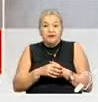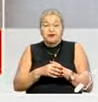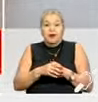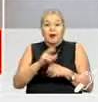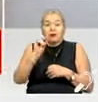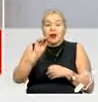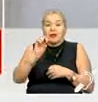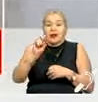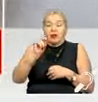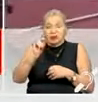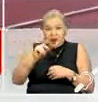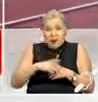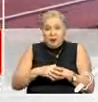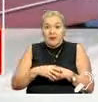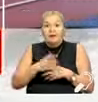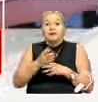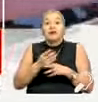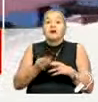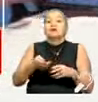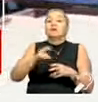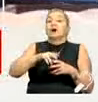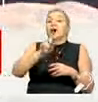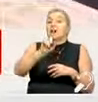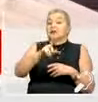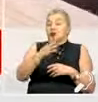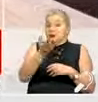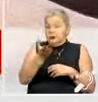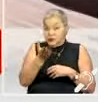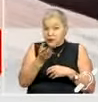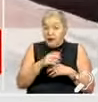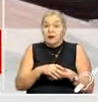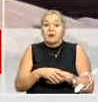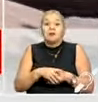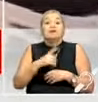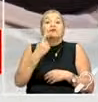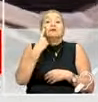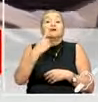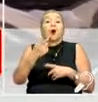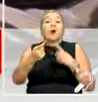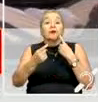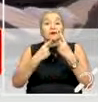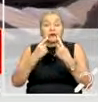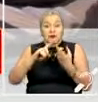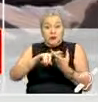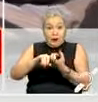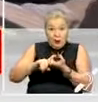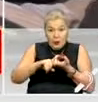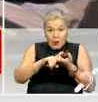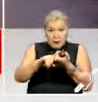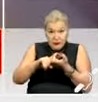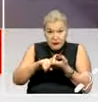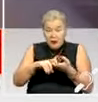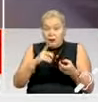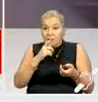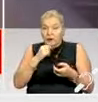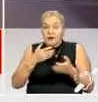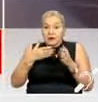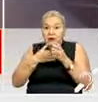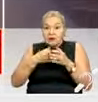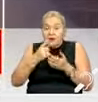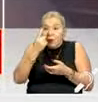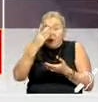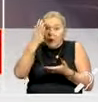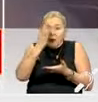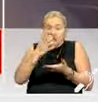PSD supralicitează și cer o discuție în coaliție în care să ajungă la o